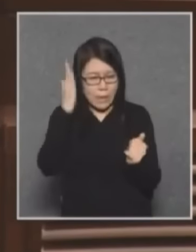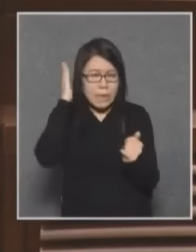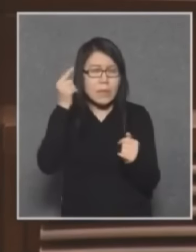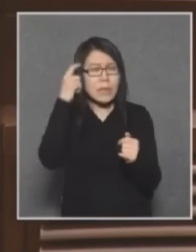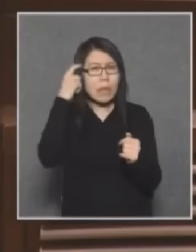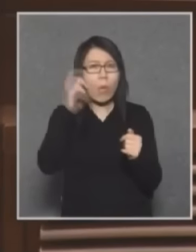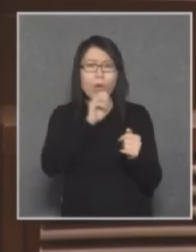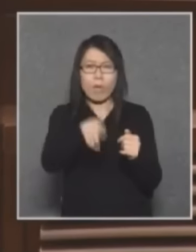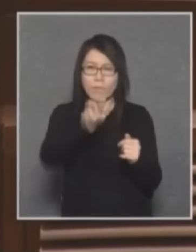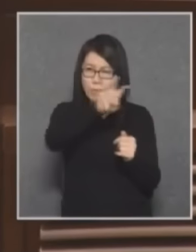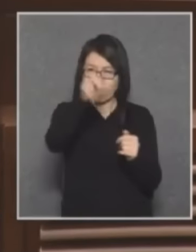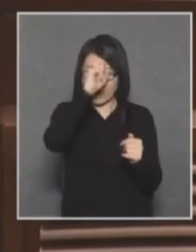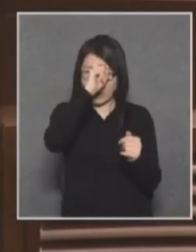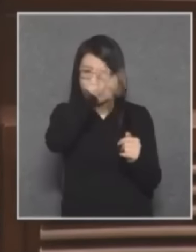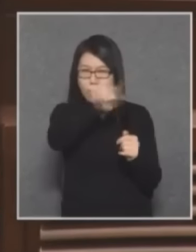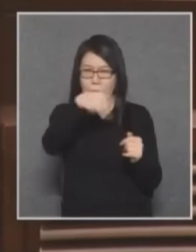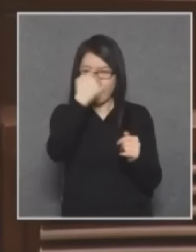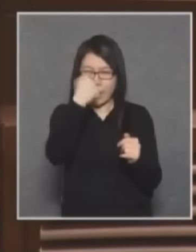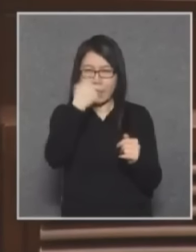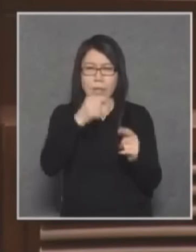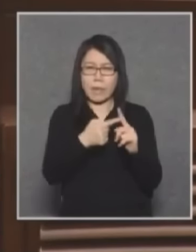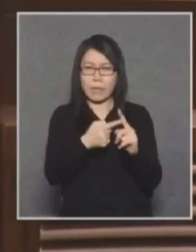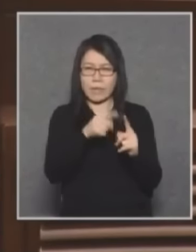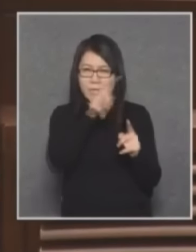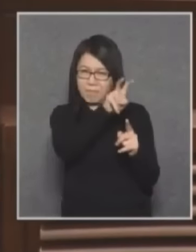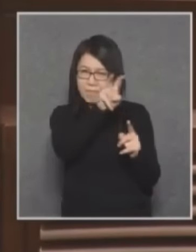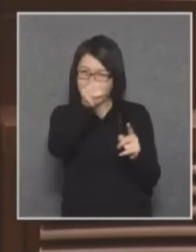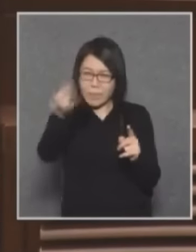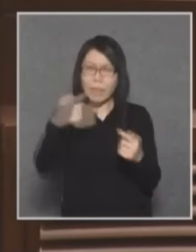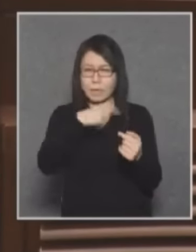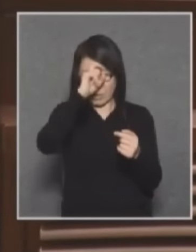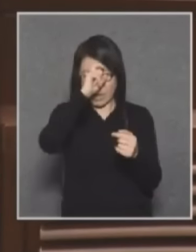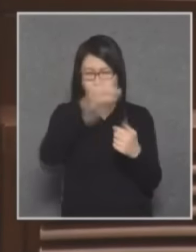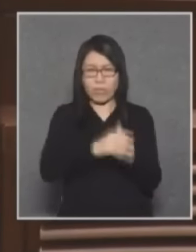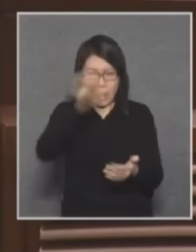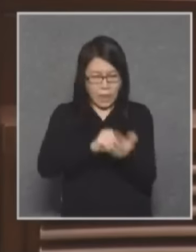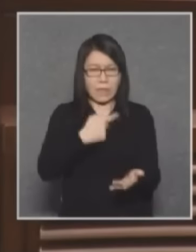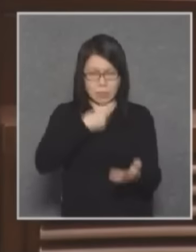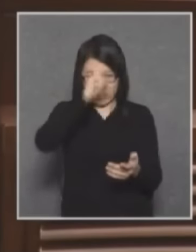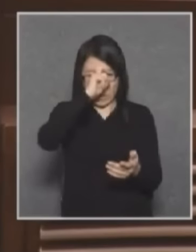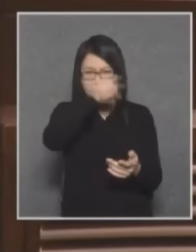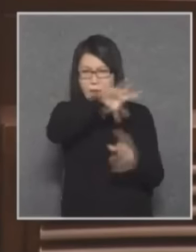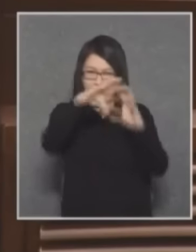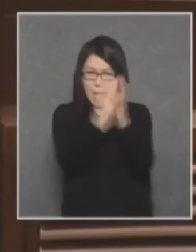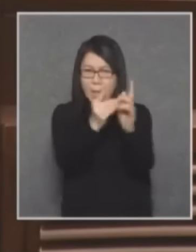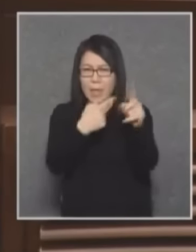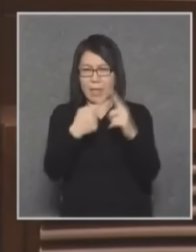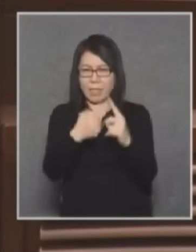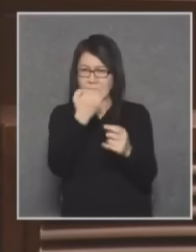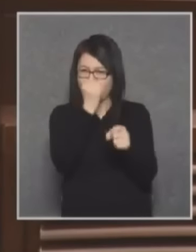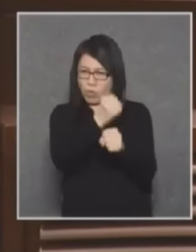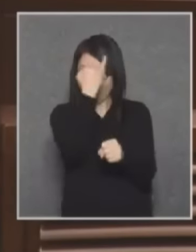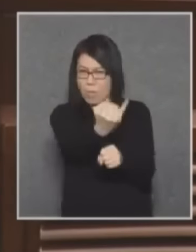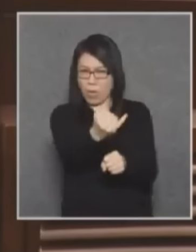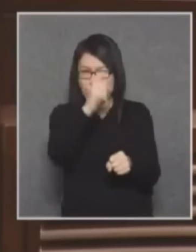认住呢一班人，一个一个咁认住，一定要记得，就系呢一班嘅罪魁祸首，